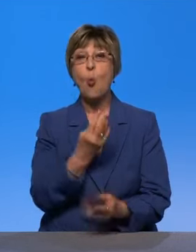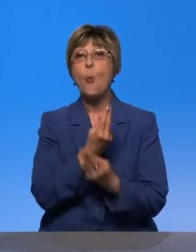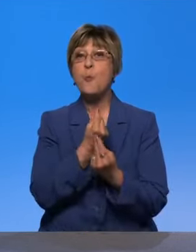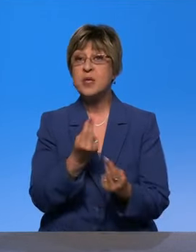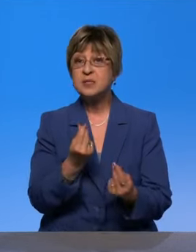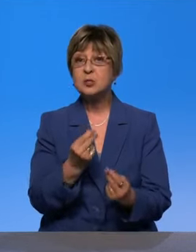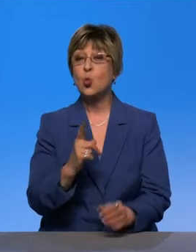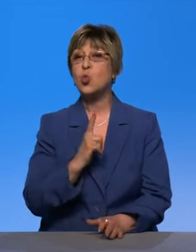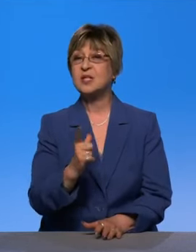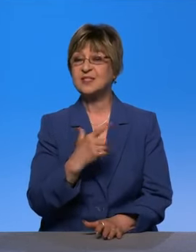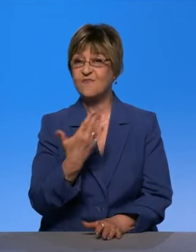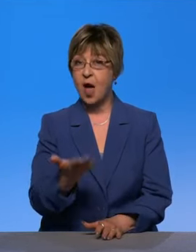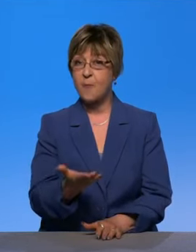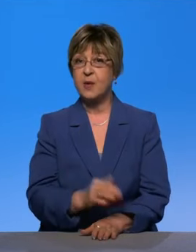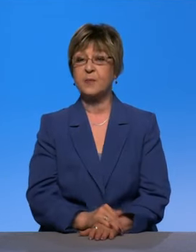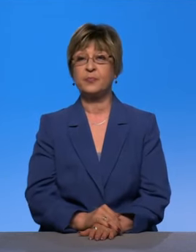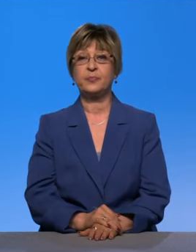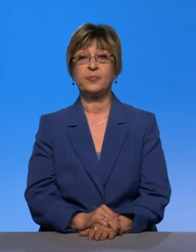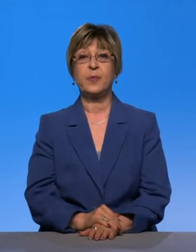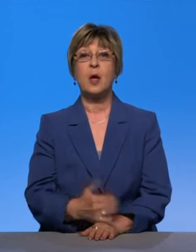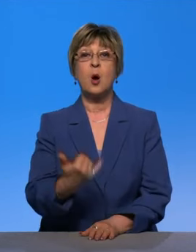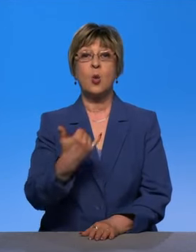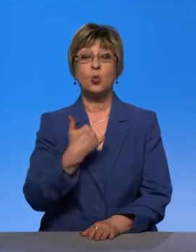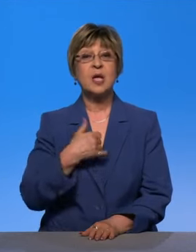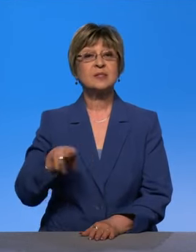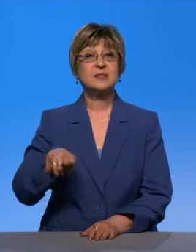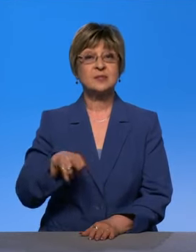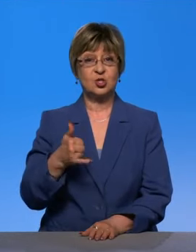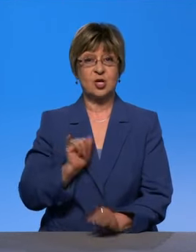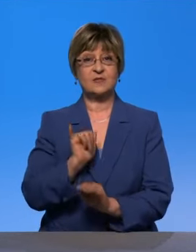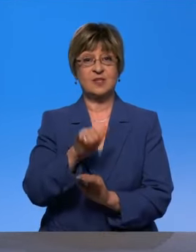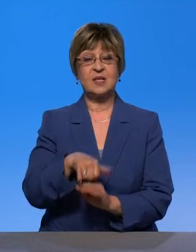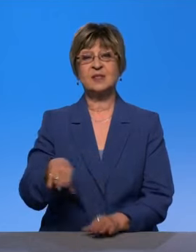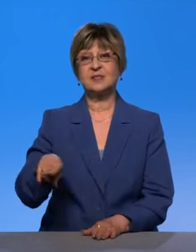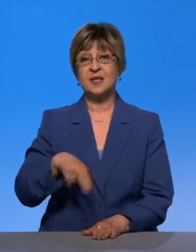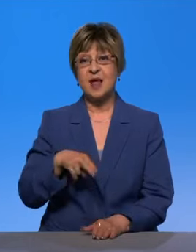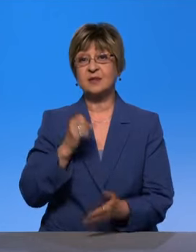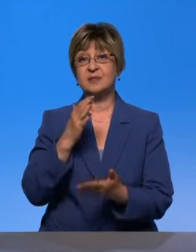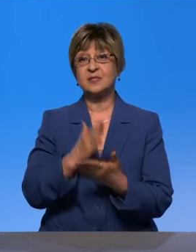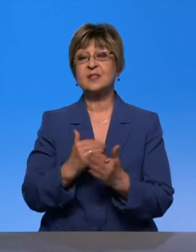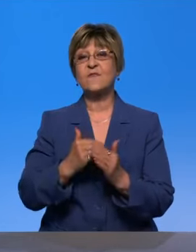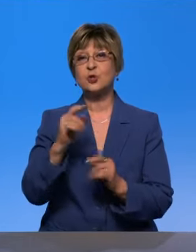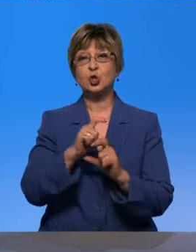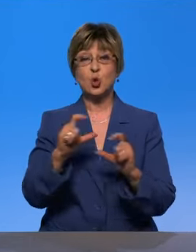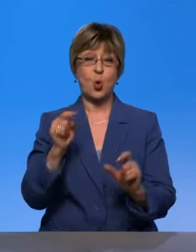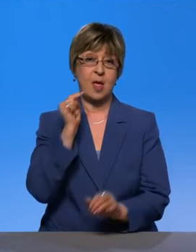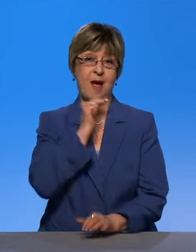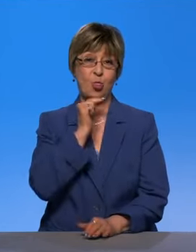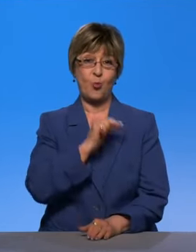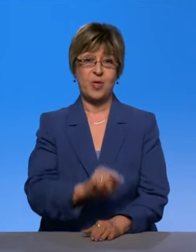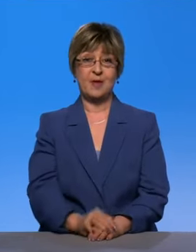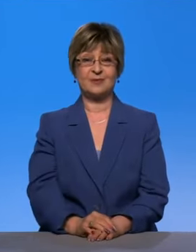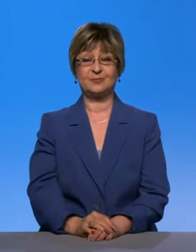в том числе. У нас в студии Георгий Остапкович, директор Центра конъюнктурных исследований Высшей школы экономики. Здравствуйте. Здравствуйте,